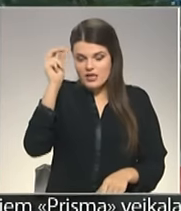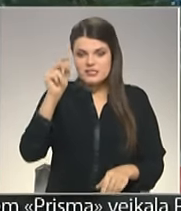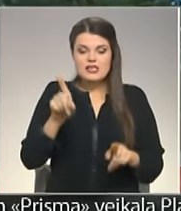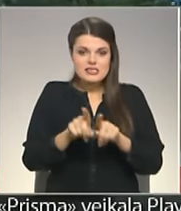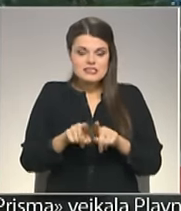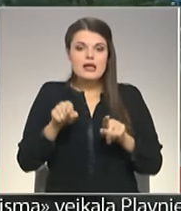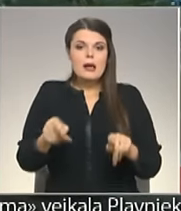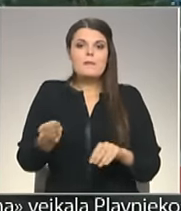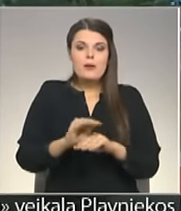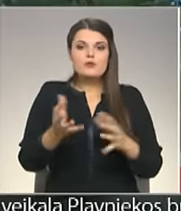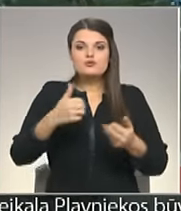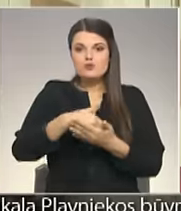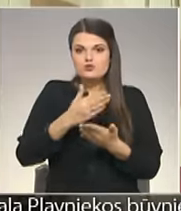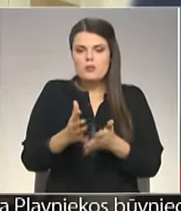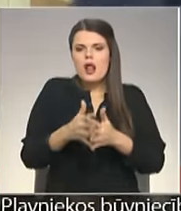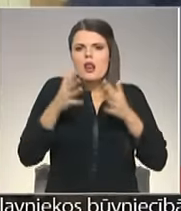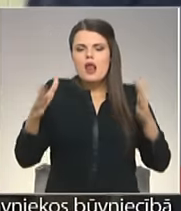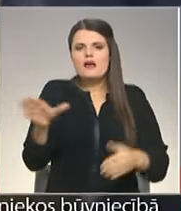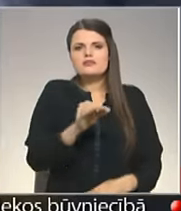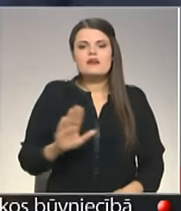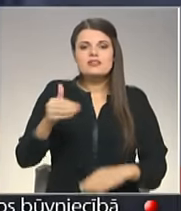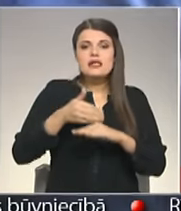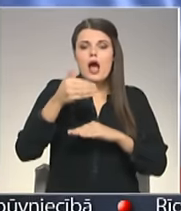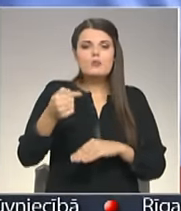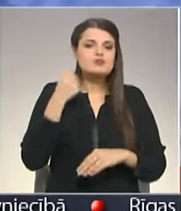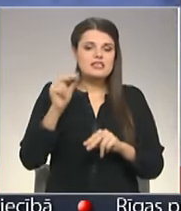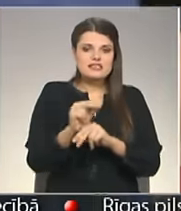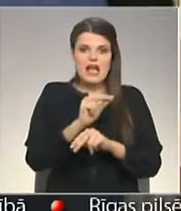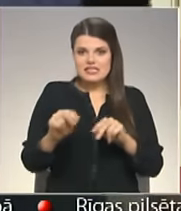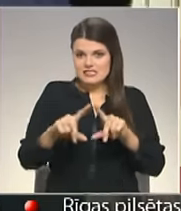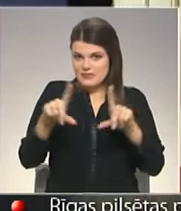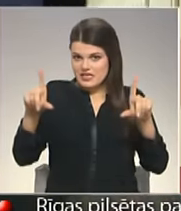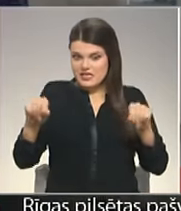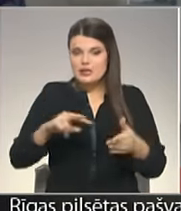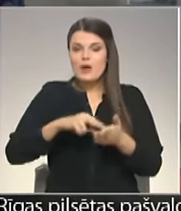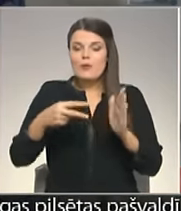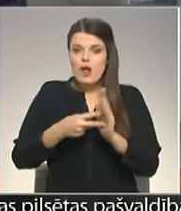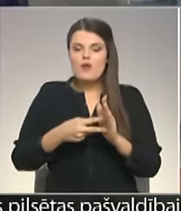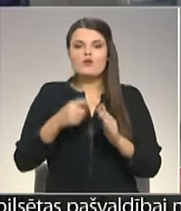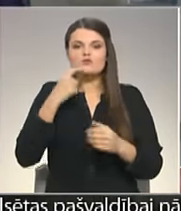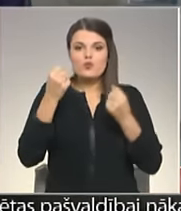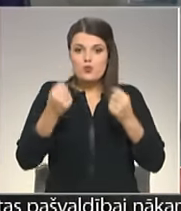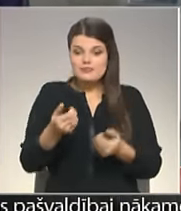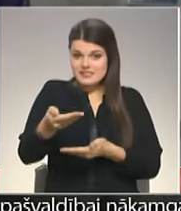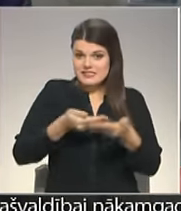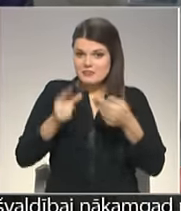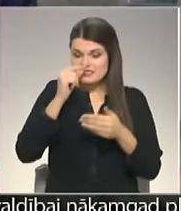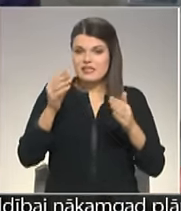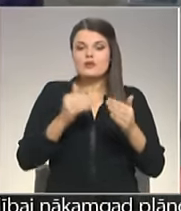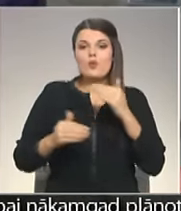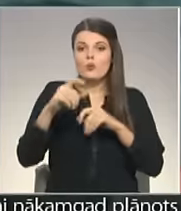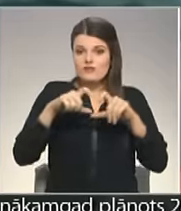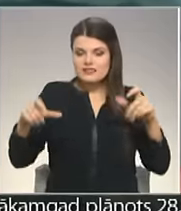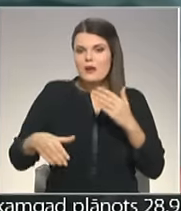slimnīcas uzņemšanas nodaļā ir lielākā visā valstī ārpus Rīgas teritorijas ārstniecības iestādēm. Iecerēts, ka nostiprinātā sadarbība ar Stradiņu universitāti